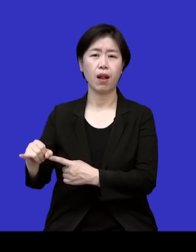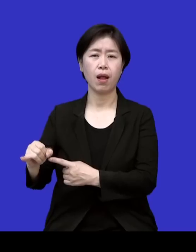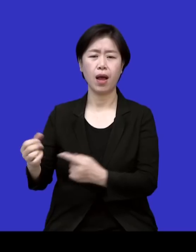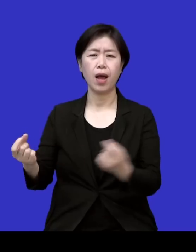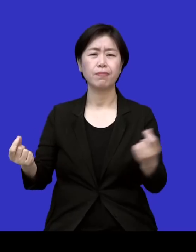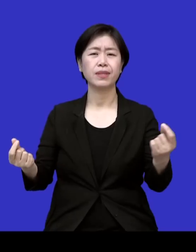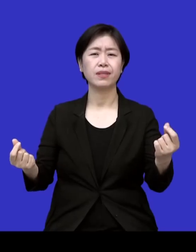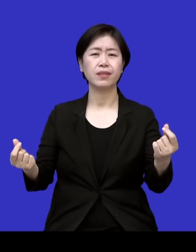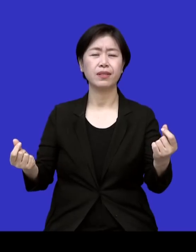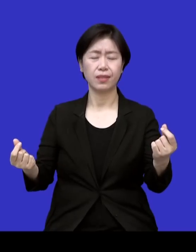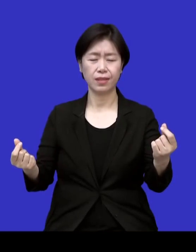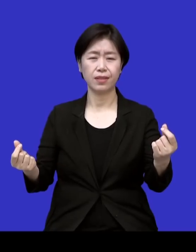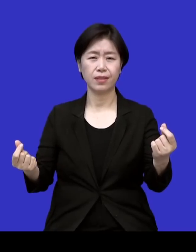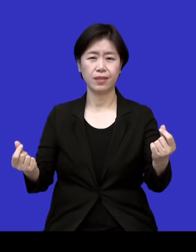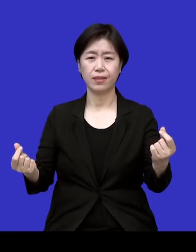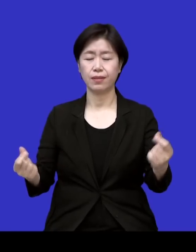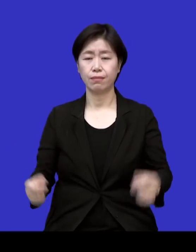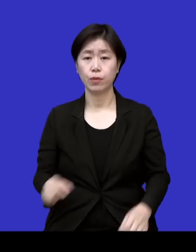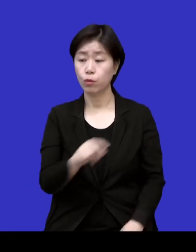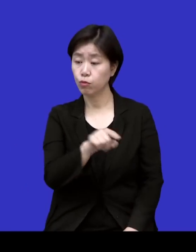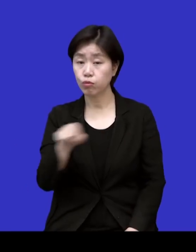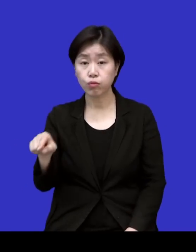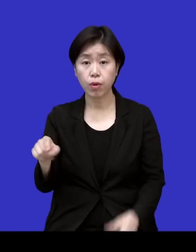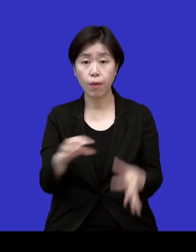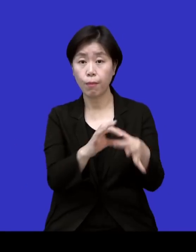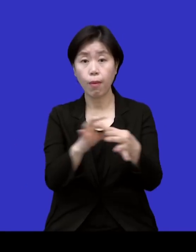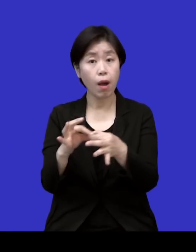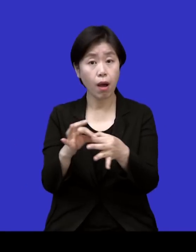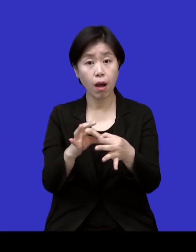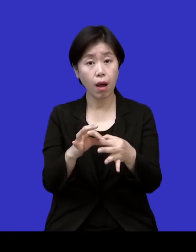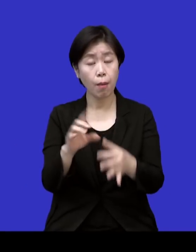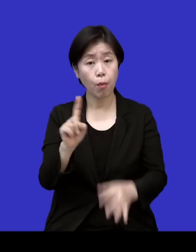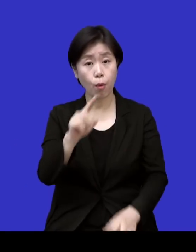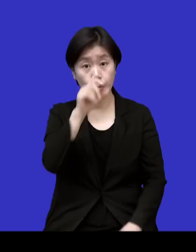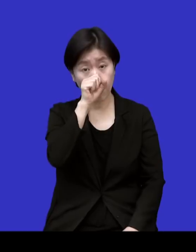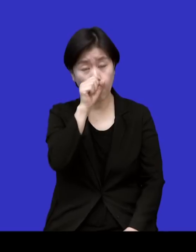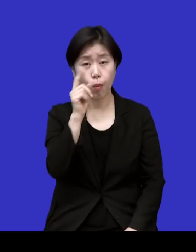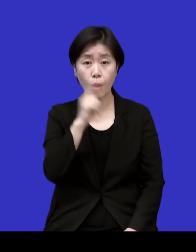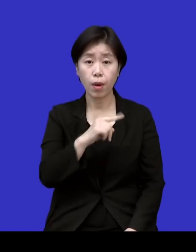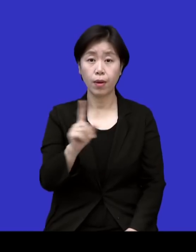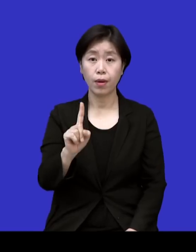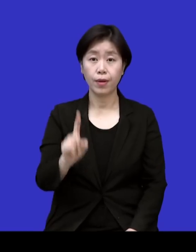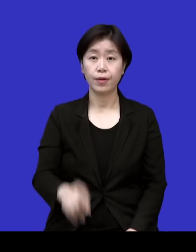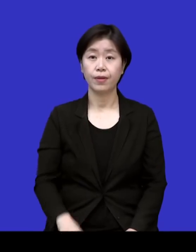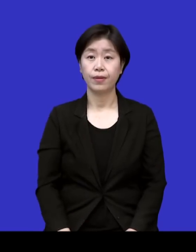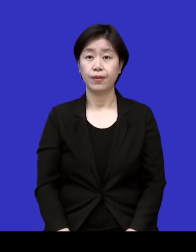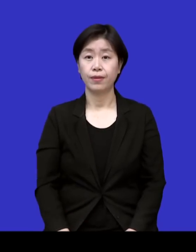좀 갖게 됐잖아요. 네. 두 분의 관계는 어땠어요?